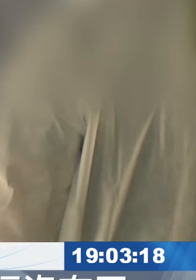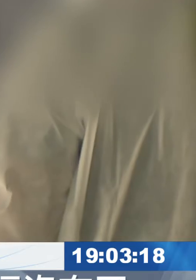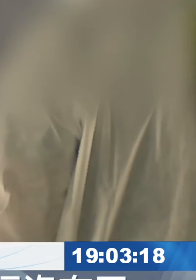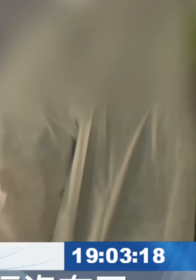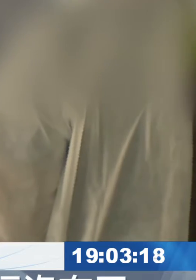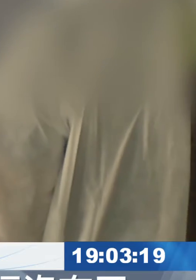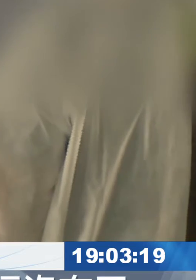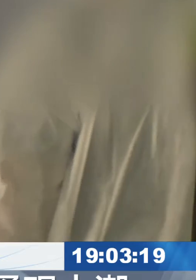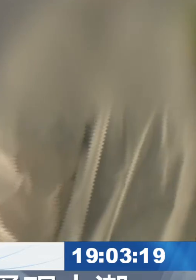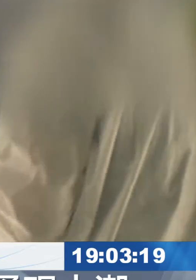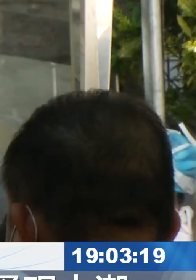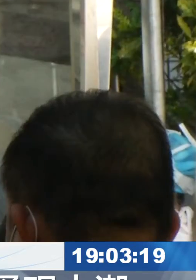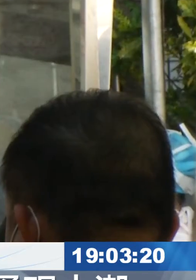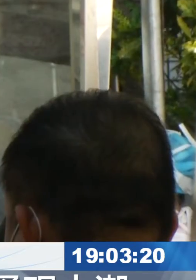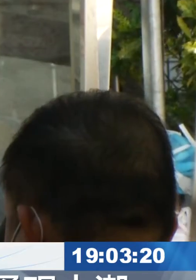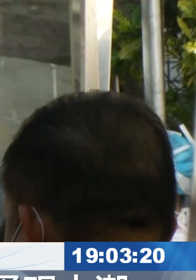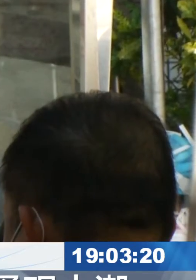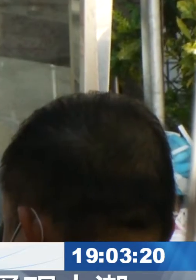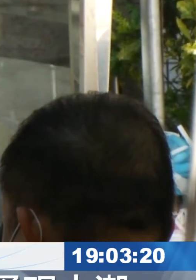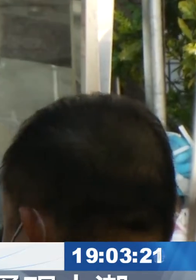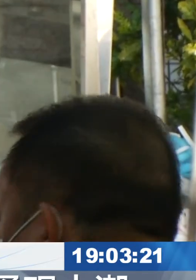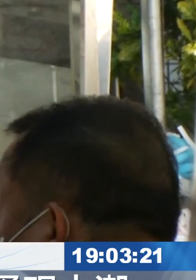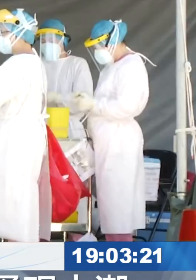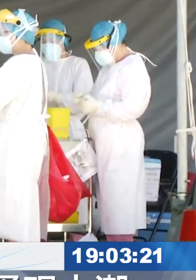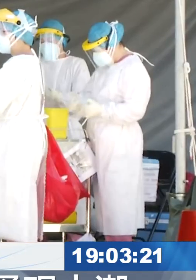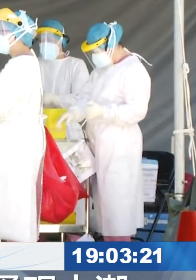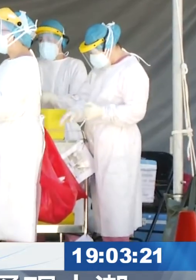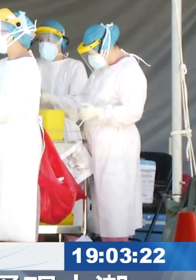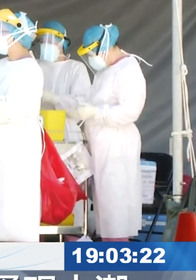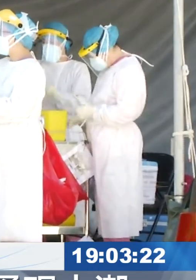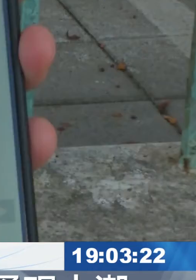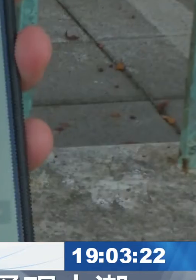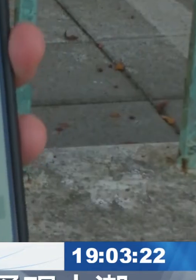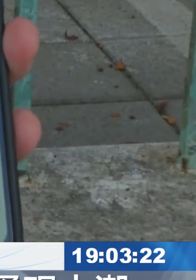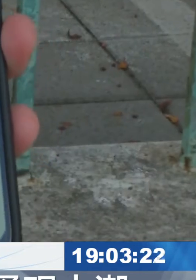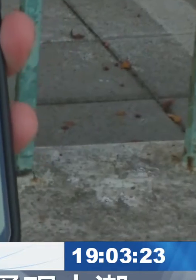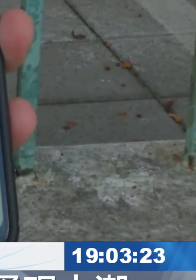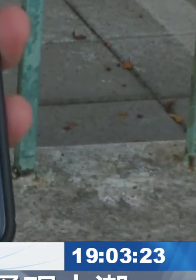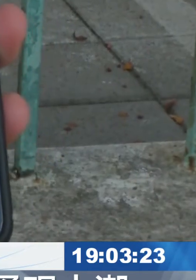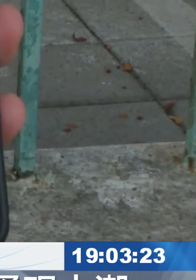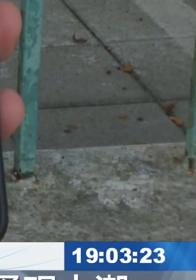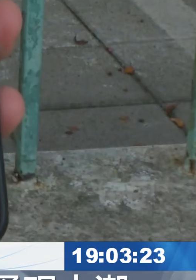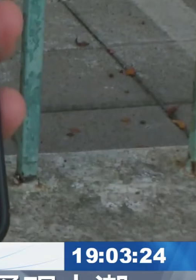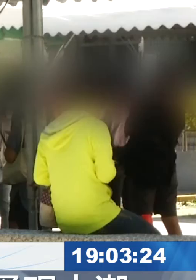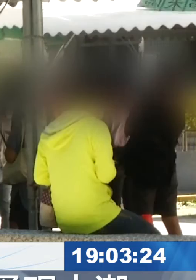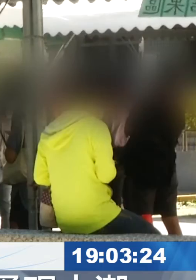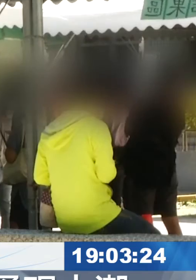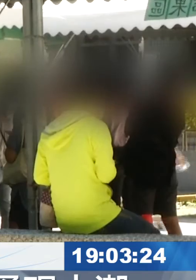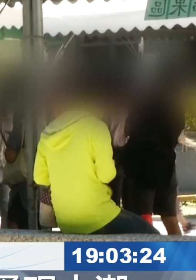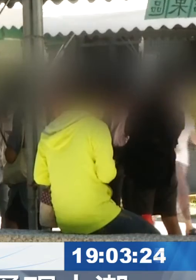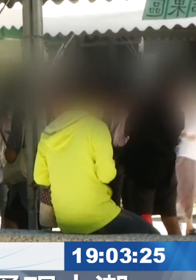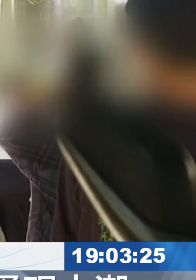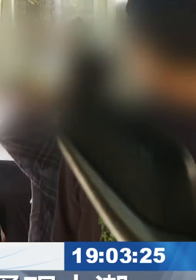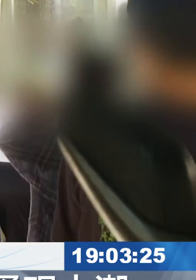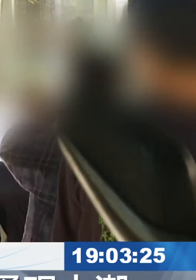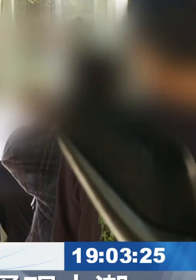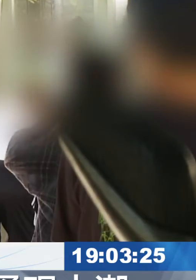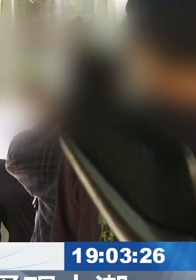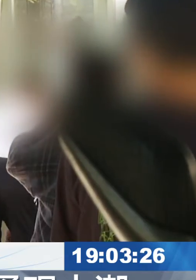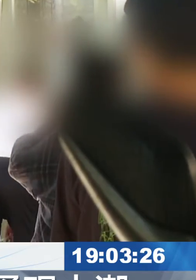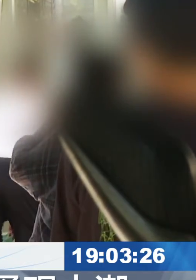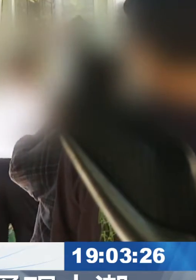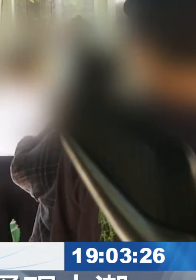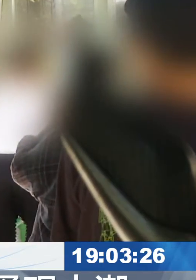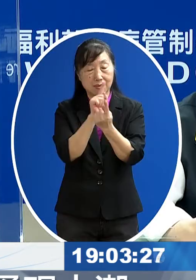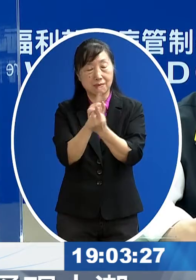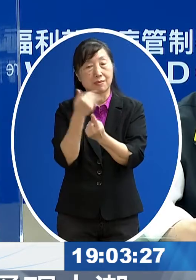机组员突破性感染，让社区人心惶惶。中央寄出100万封细胞简讯，民众收到后涌入筛检站，就怕造成医